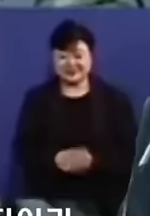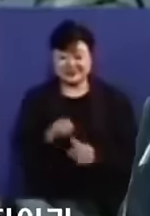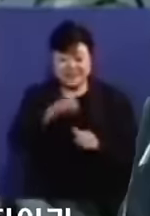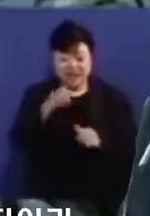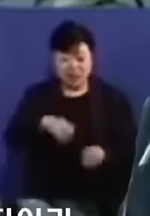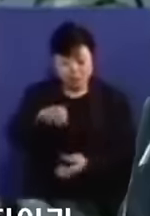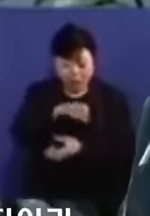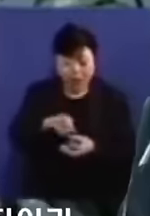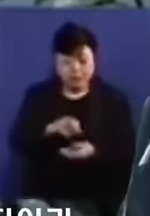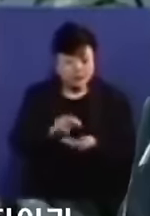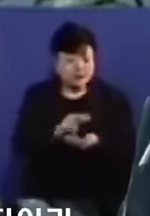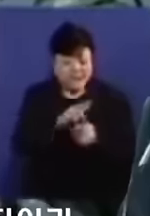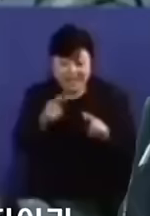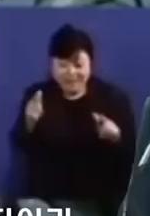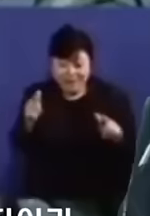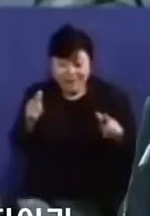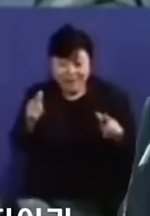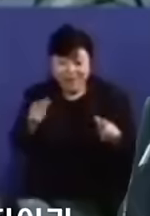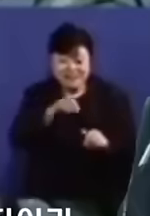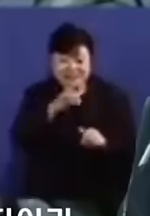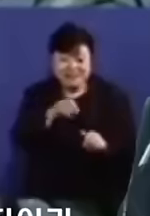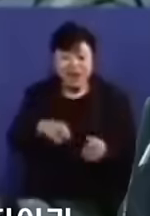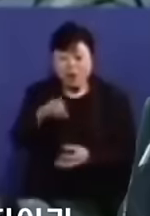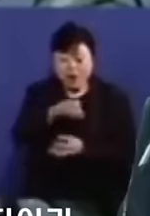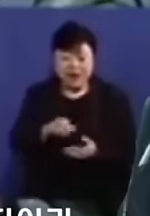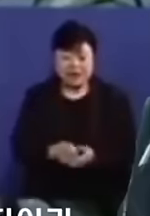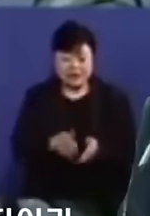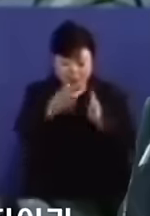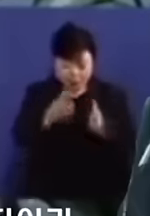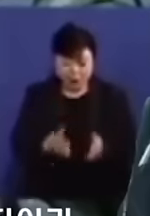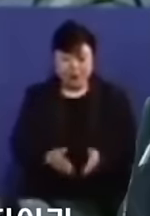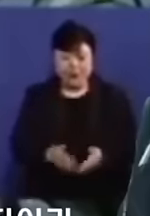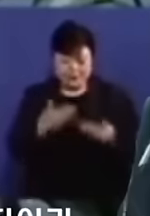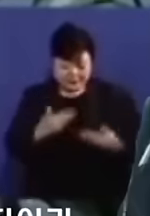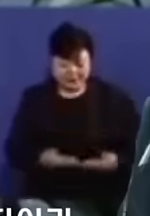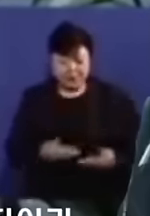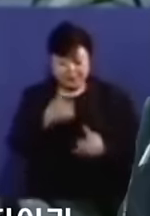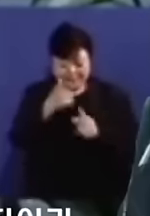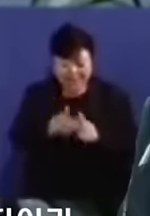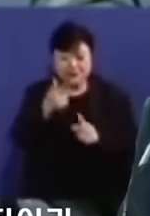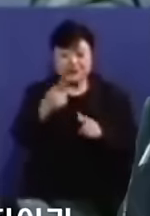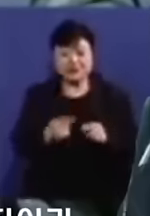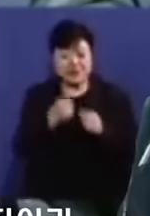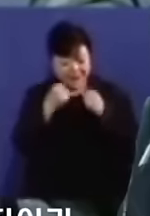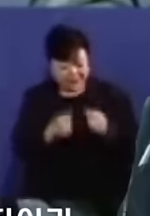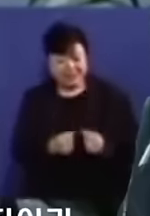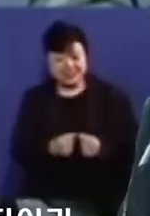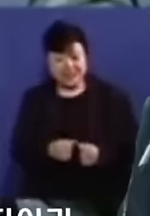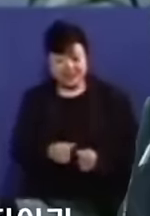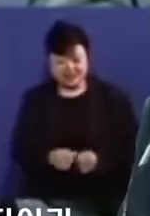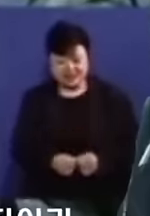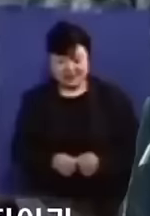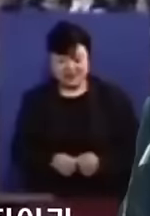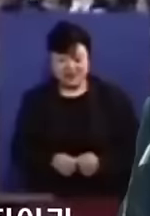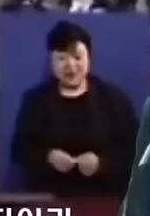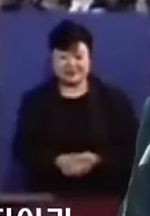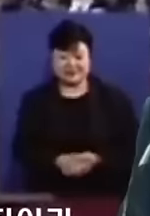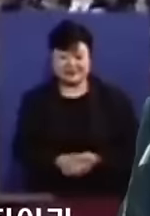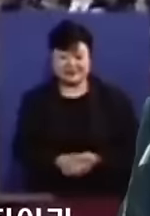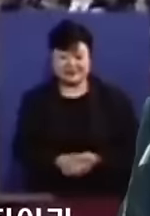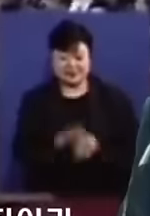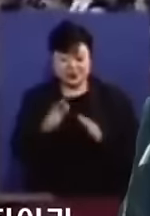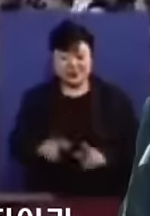재앙이나 환란이 문제가 아닌 것입니다. 재앙이나 환란을 잠잠케 해줄 예수님이 계시느냐 안 계시냐가 문제인